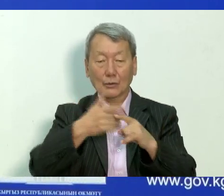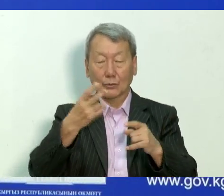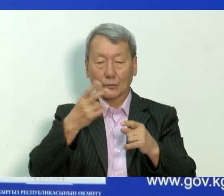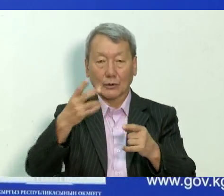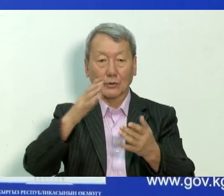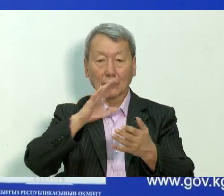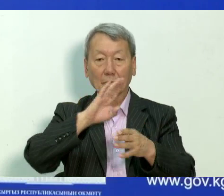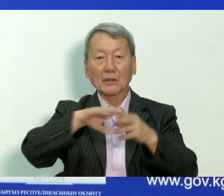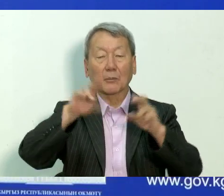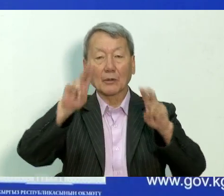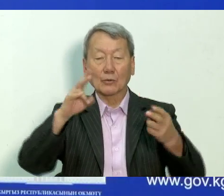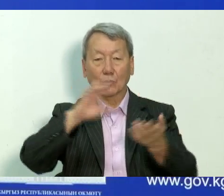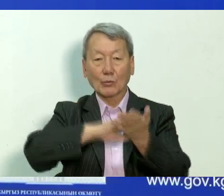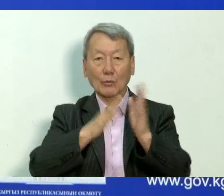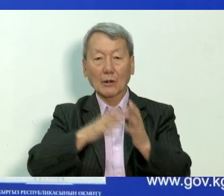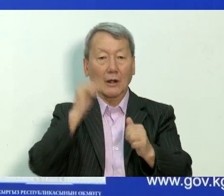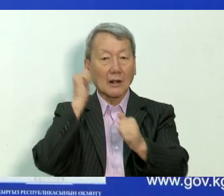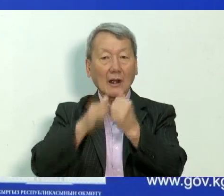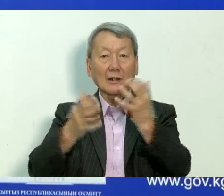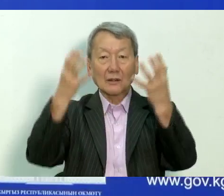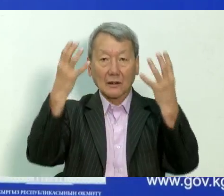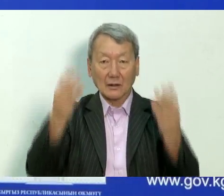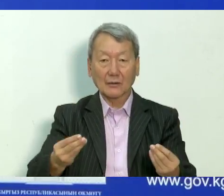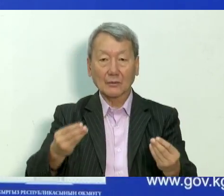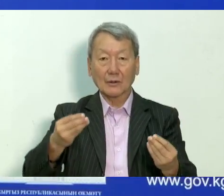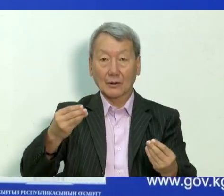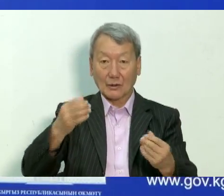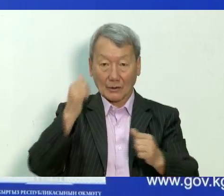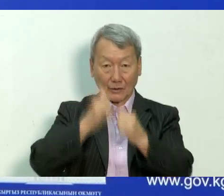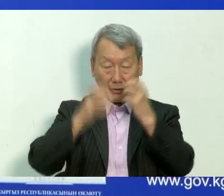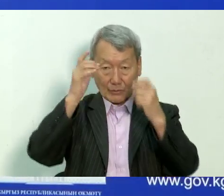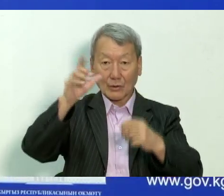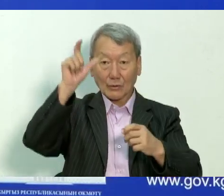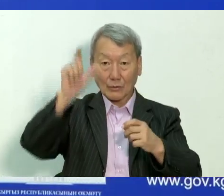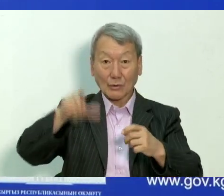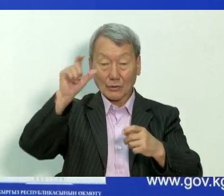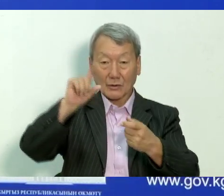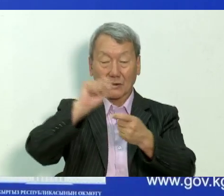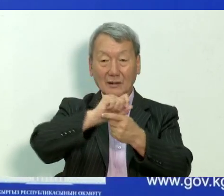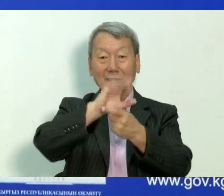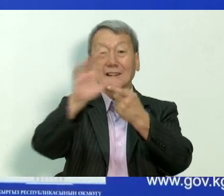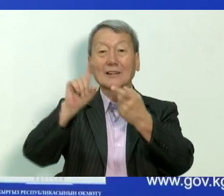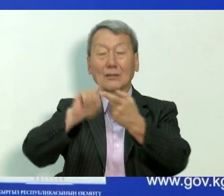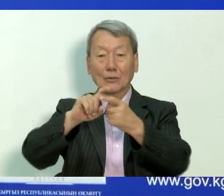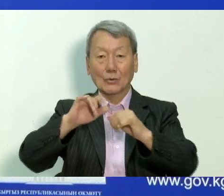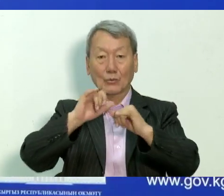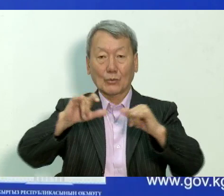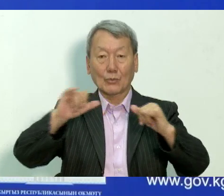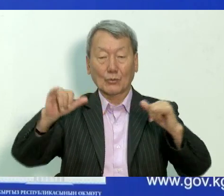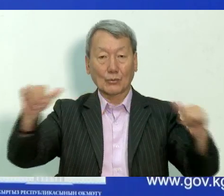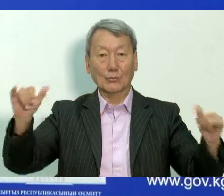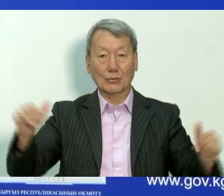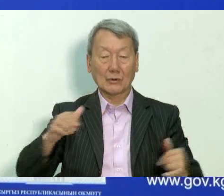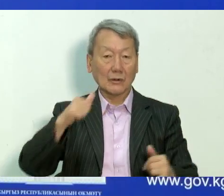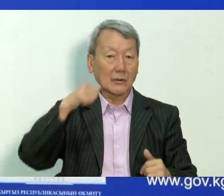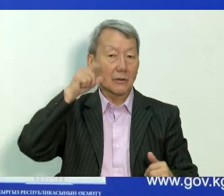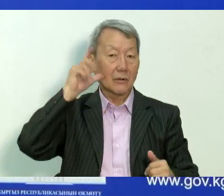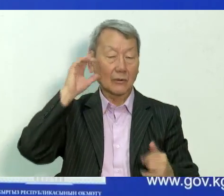шарт. Күнүгө жарандардын арасында коронавирус инфекциясын жугузуп алгандардын саны көбөйүүдө.